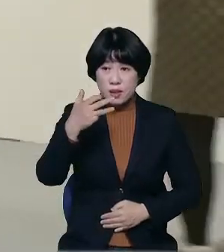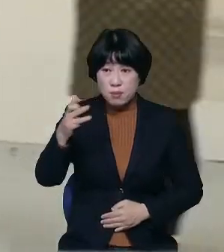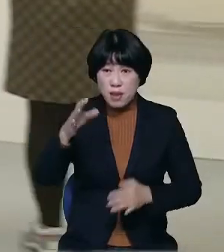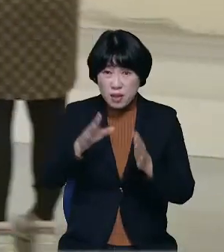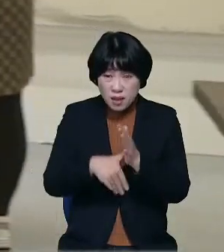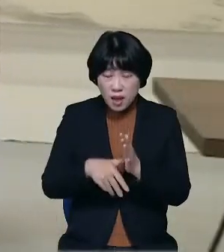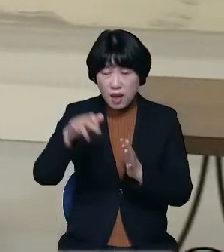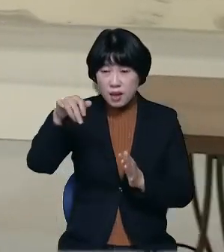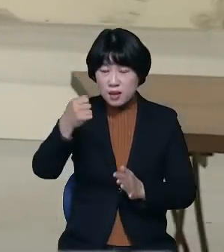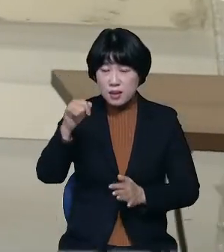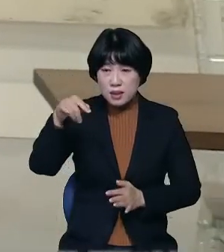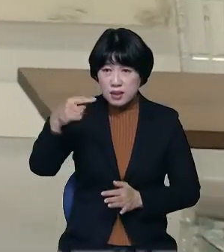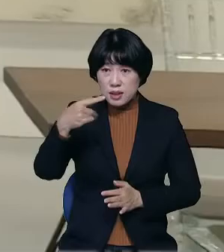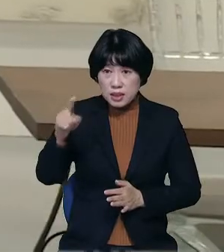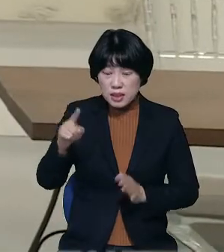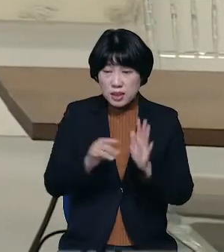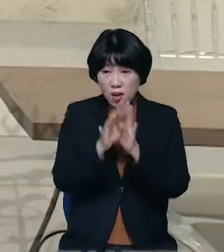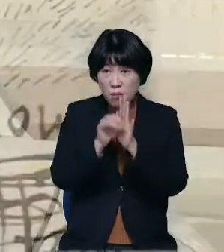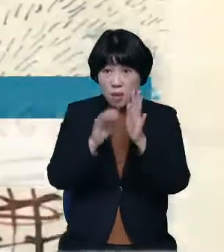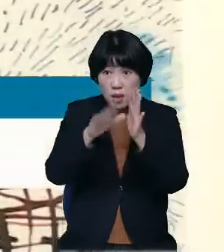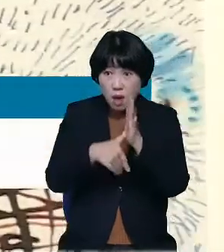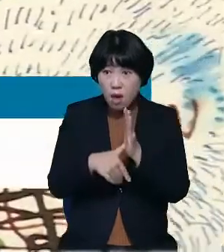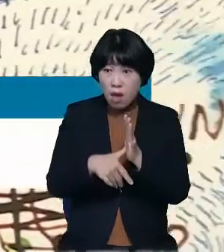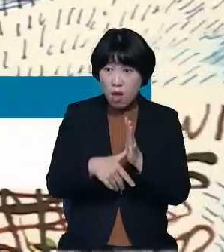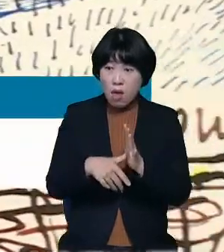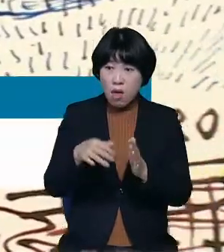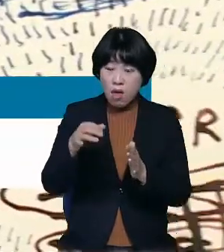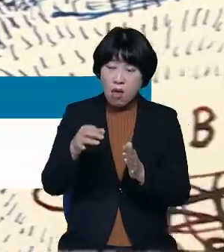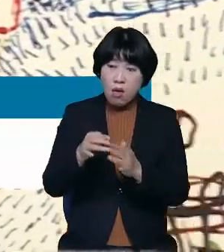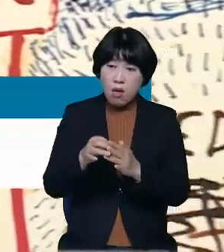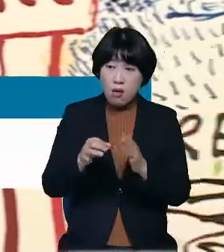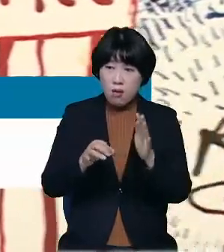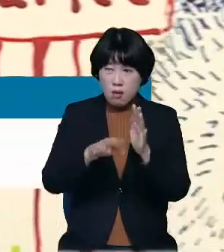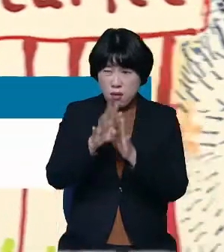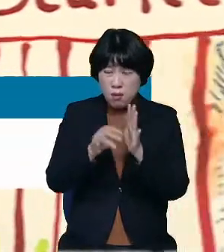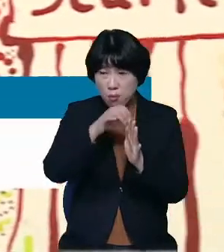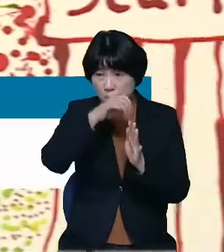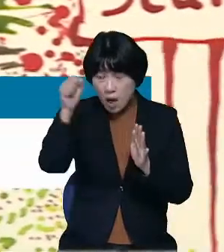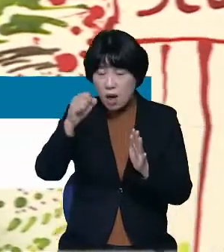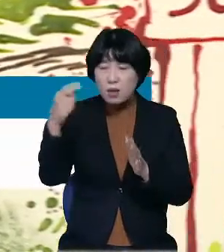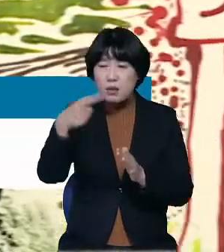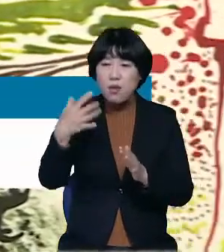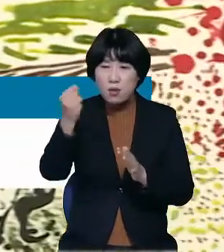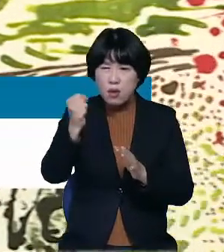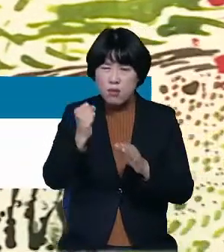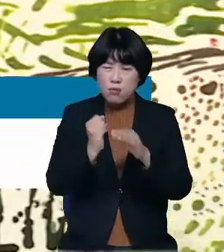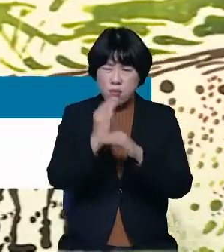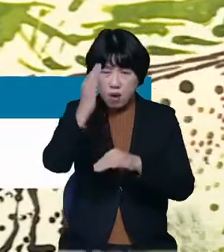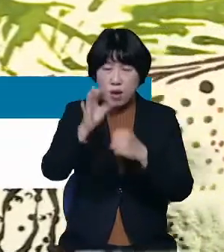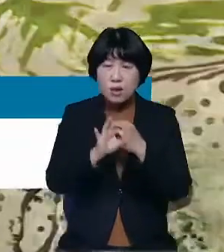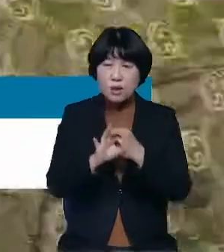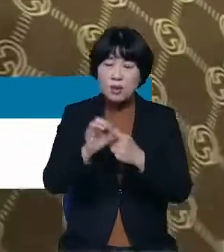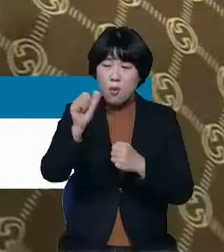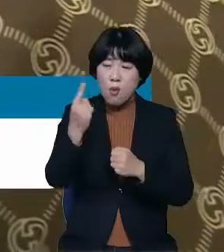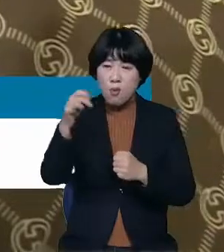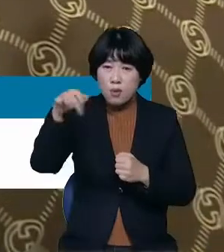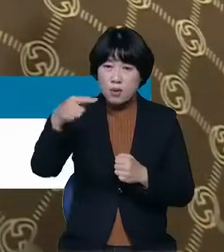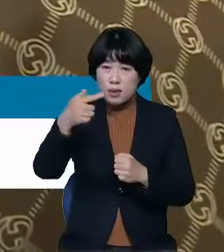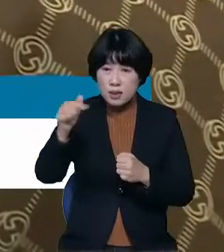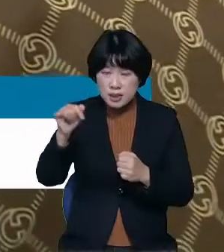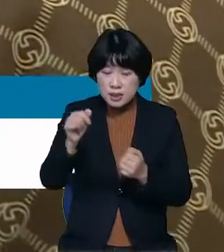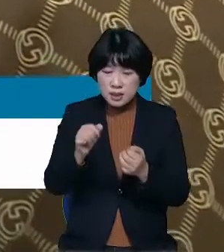2018년 크리스티 경매에서 1,000억 원이 넘는 낙찰가를 기록한 현존하는 최고 인기 작가 영국의 데이비드 호크니의 판화